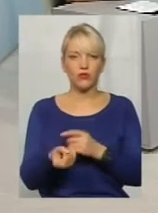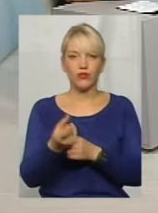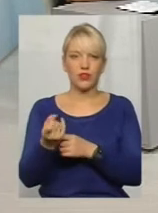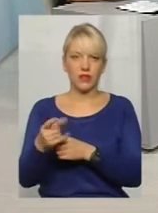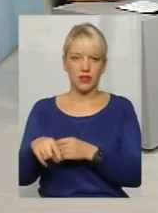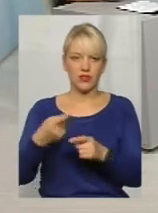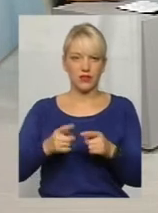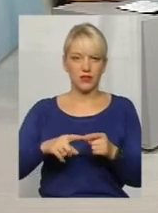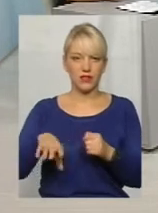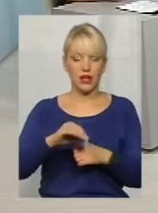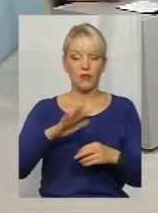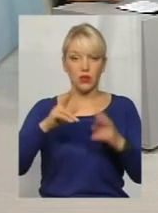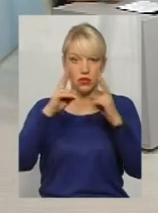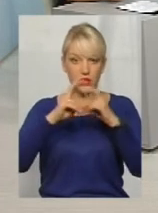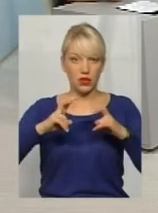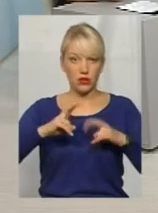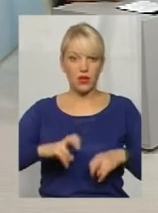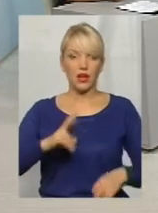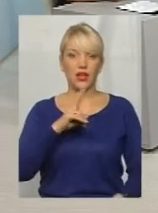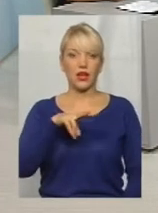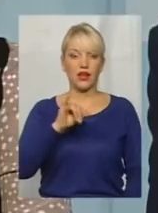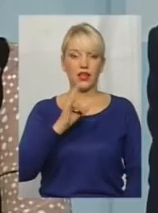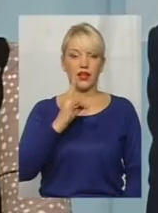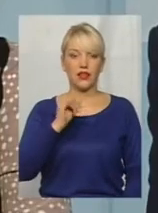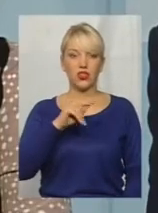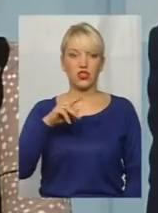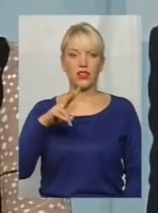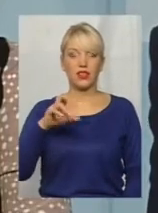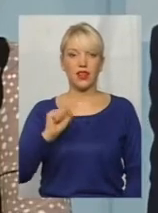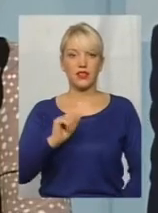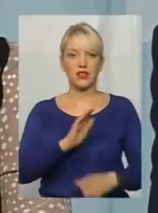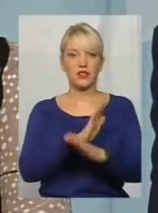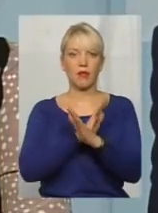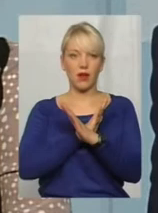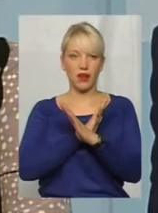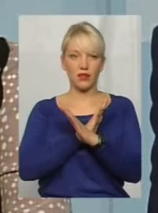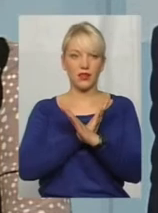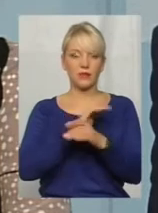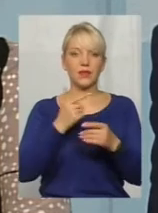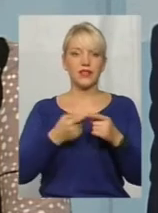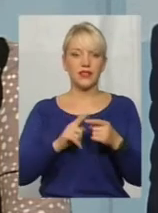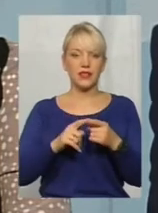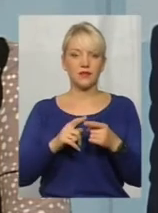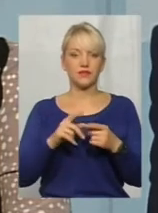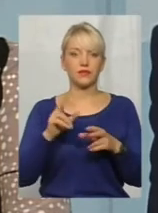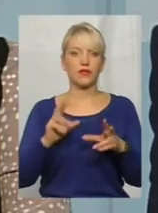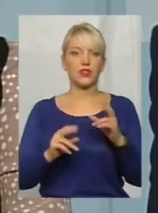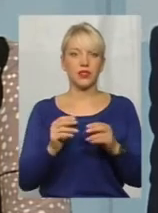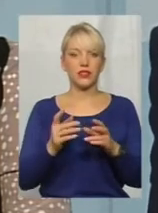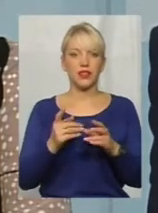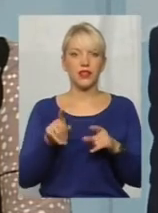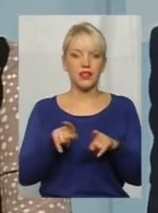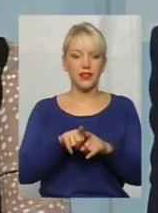як діагностувалася клінічна смерть, це називається клінічна смерть, це відносно зворотній стан,